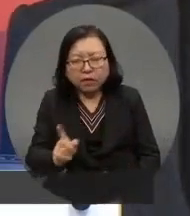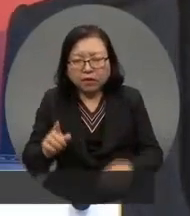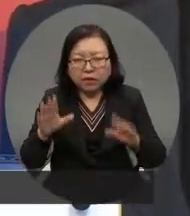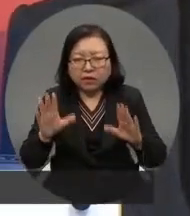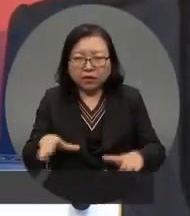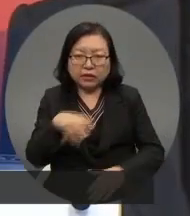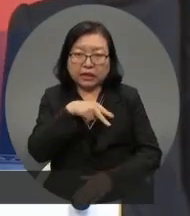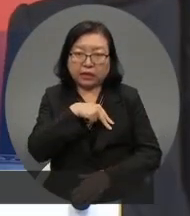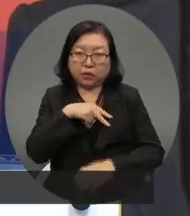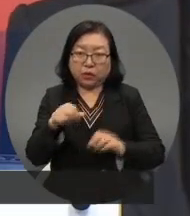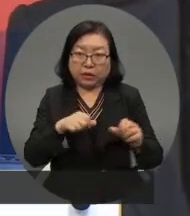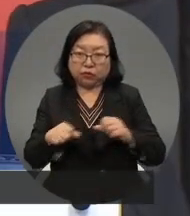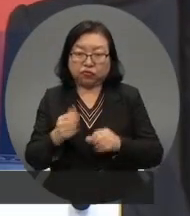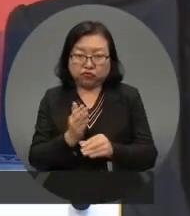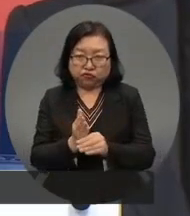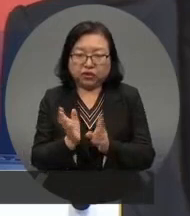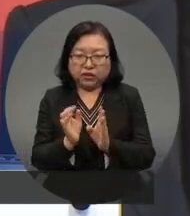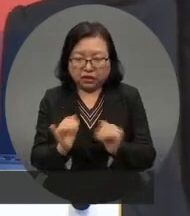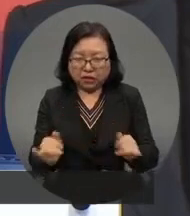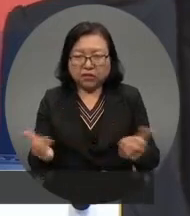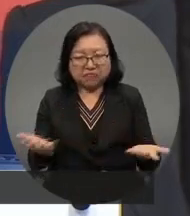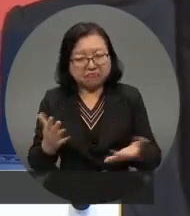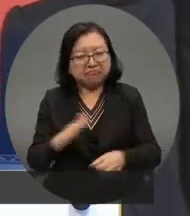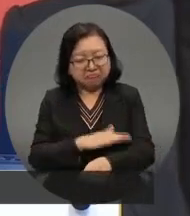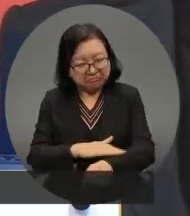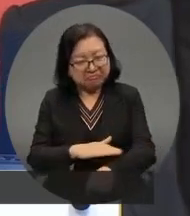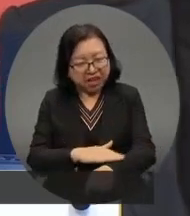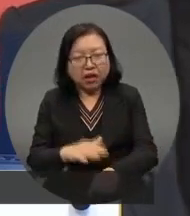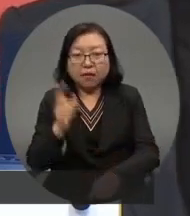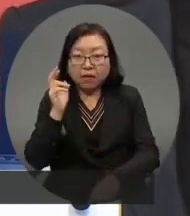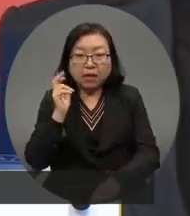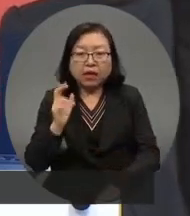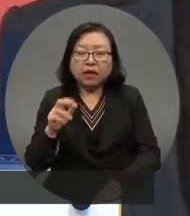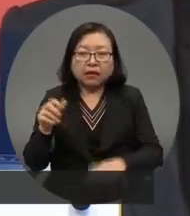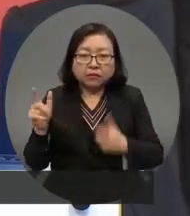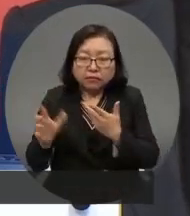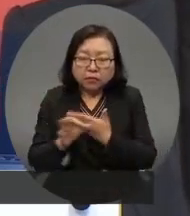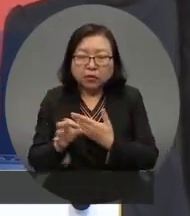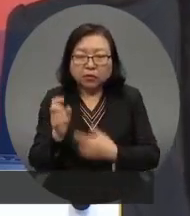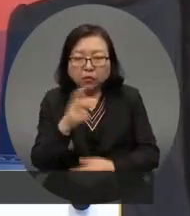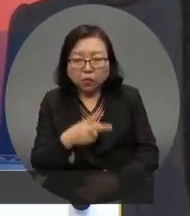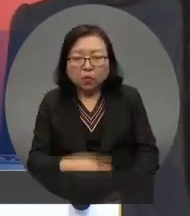현역들이 현역 관리를 굉장히 잘했거나 그다음에 이제